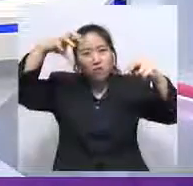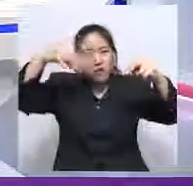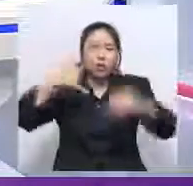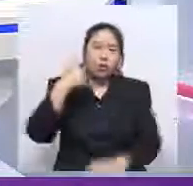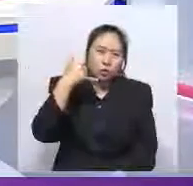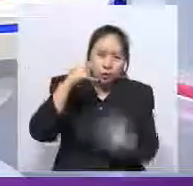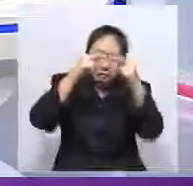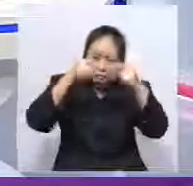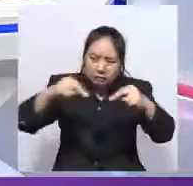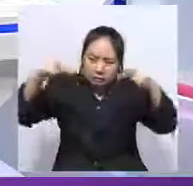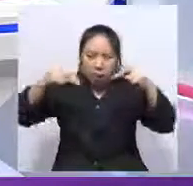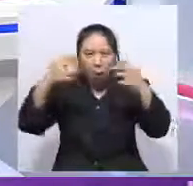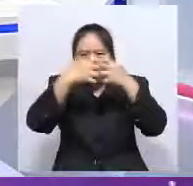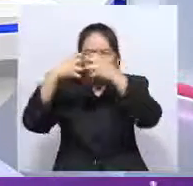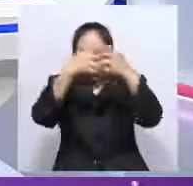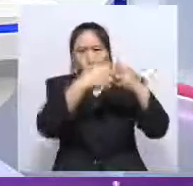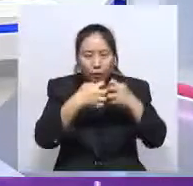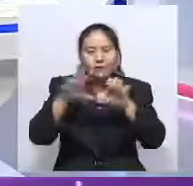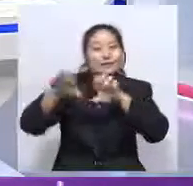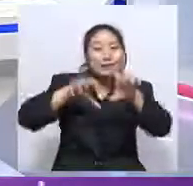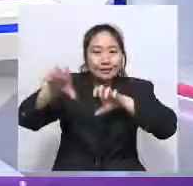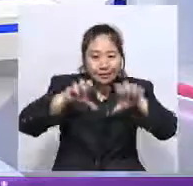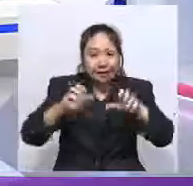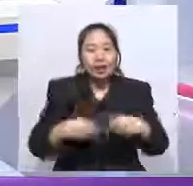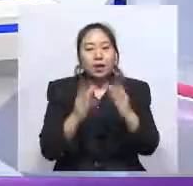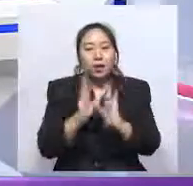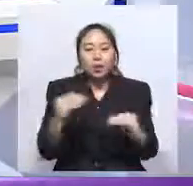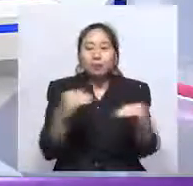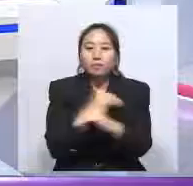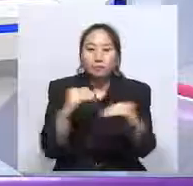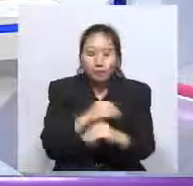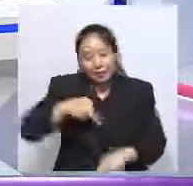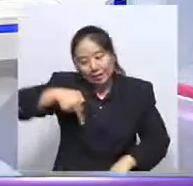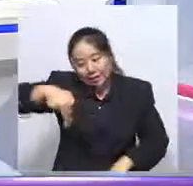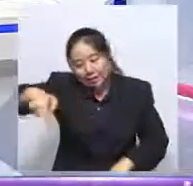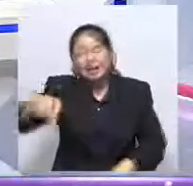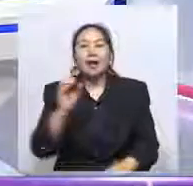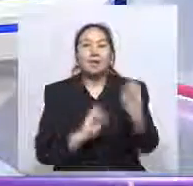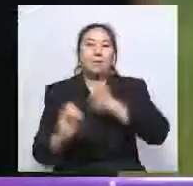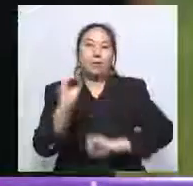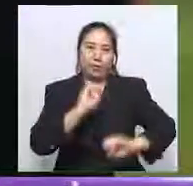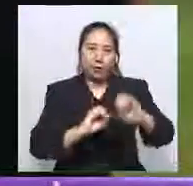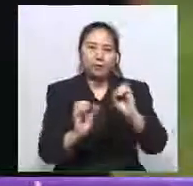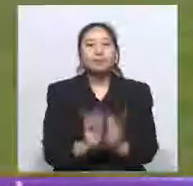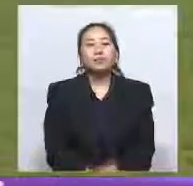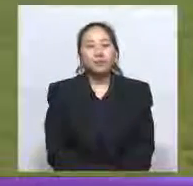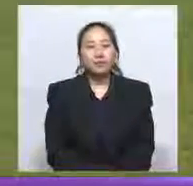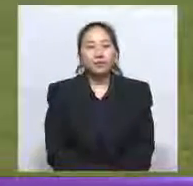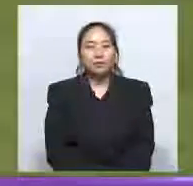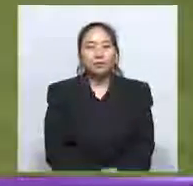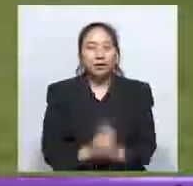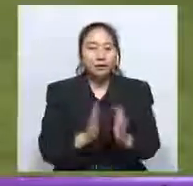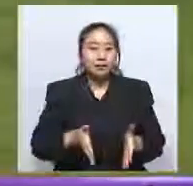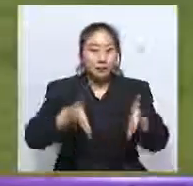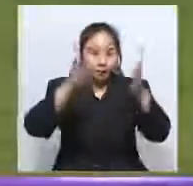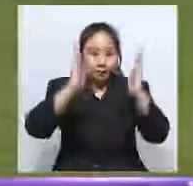ตุงนังกันมานานแล้วเนี่ยใช่แล้วก็สร้างความปลอดภัยให้กับผู้ที่สัญจรบนถนนและทางเท้าด้วยค่ะที่อาคารธานีน